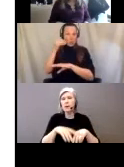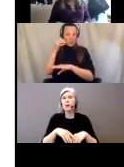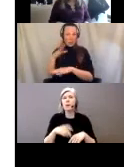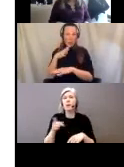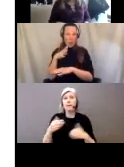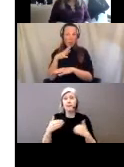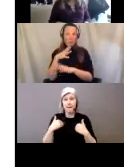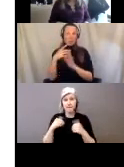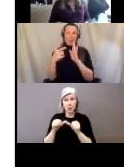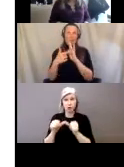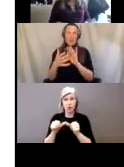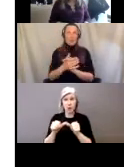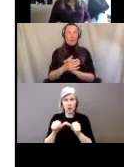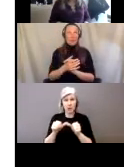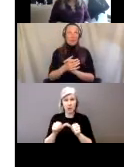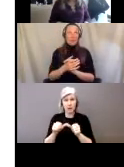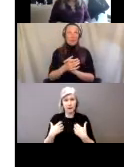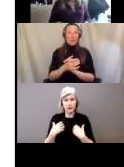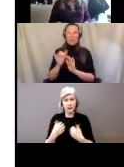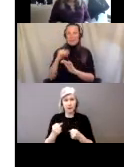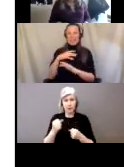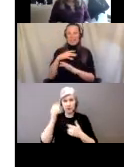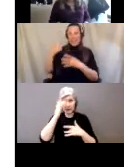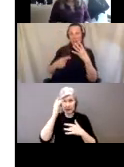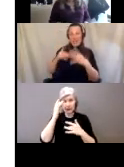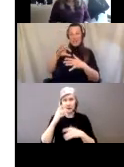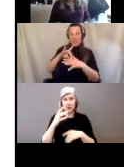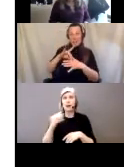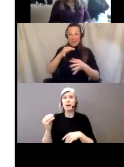Donc, si vous avez une maladie chronique admissible,